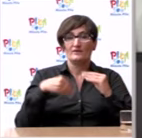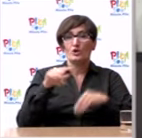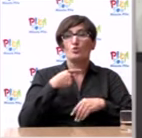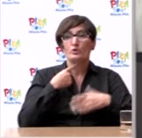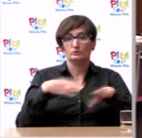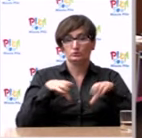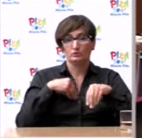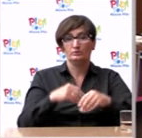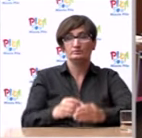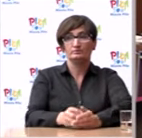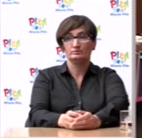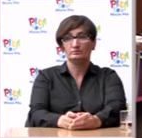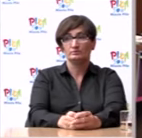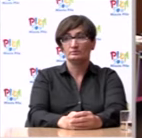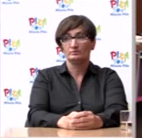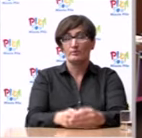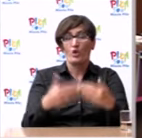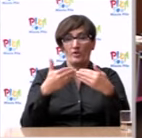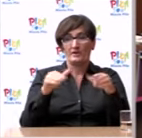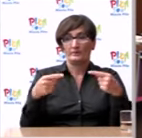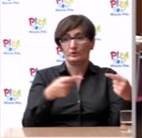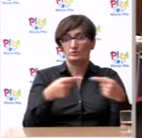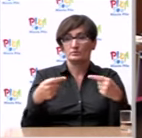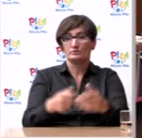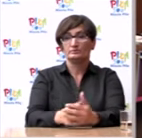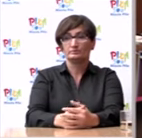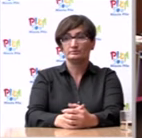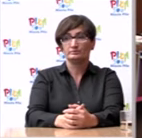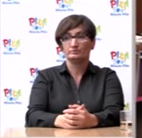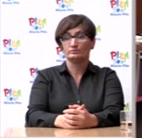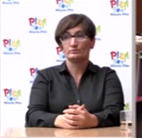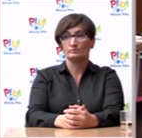projekt. Dziękuję, dziękuję bardzo. Otwieram dyskusję.